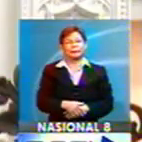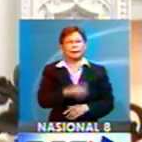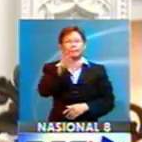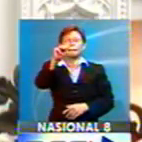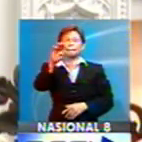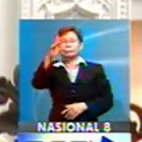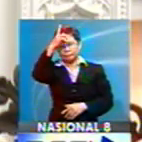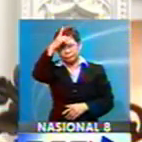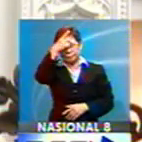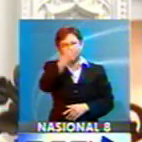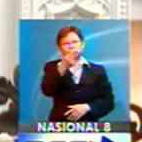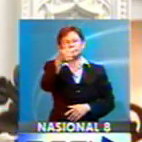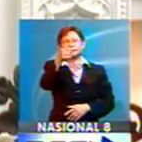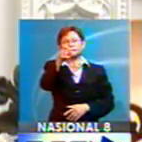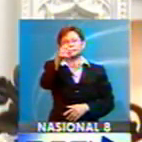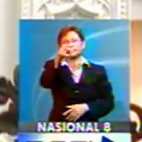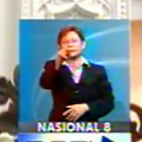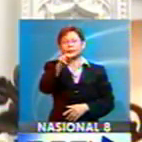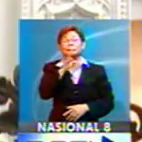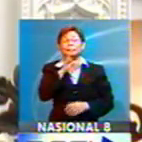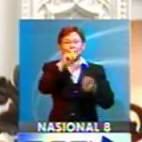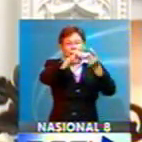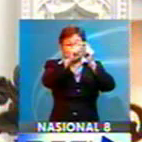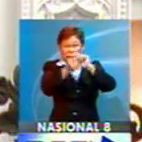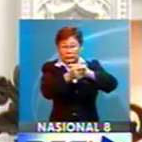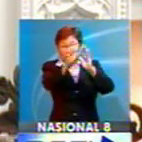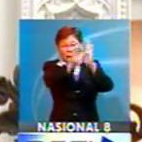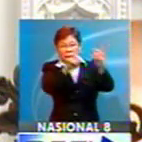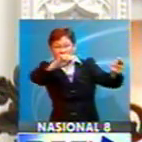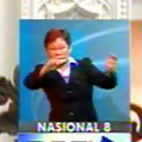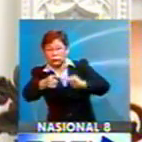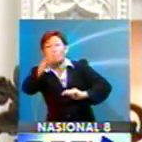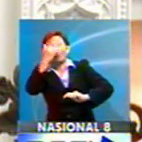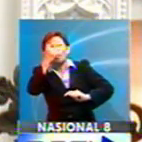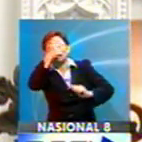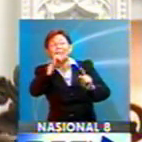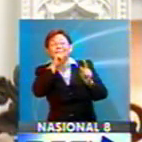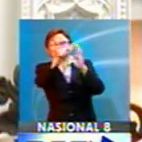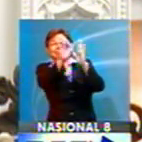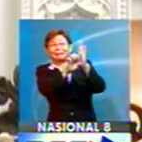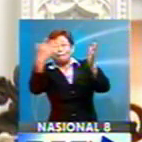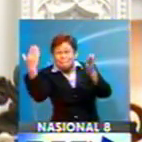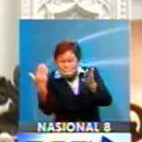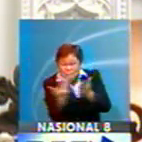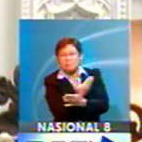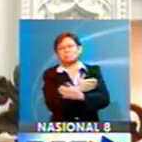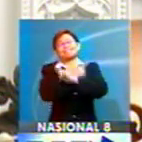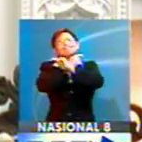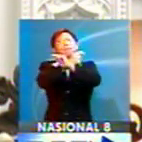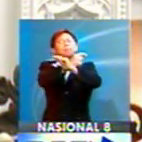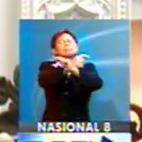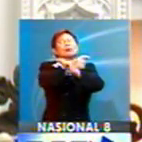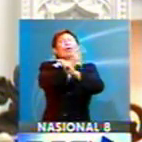Menteri Besar Datuk Seri Muhammad Hassan memberitahu pindaan drastik itu bertujuan memastikan enakmen yang baharu akan